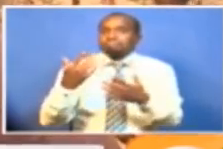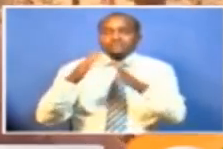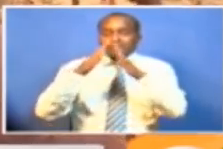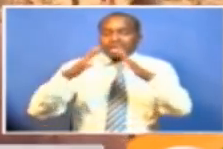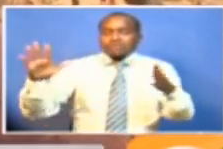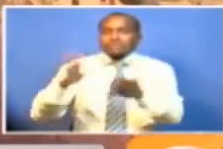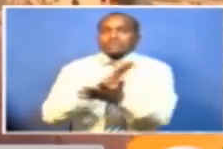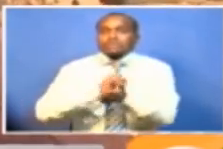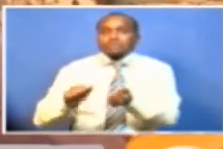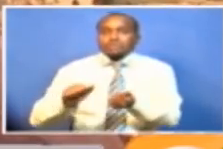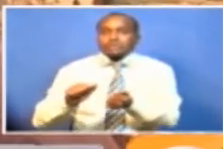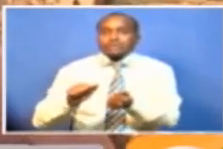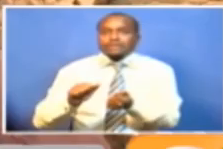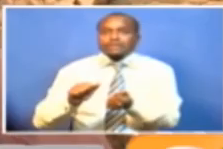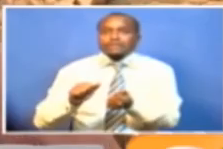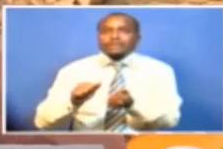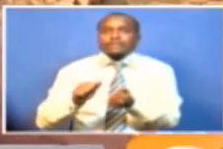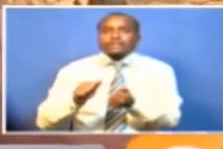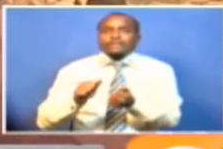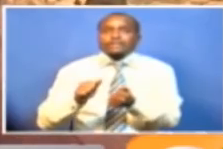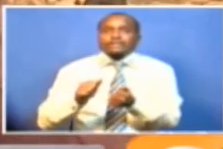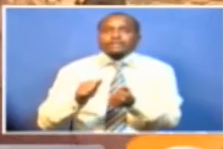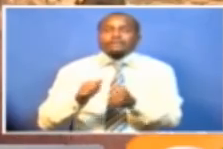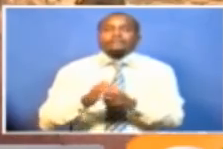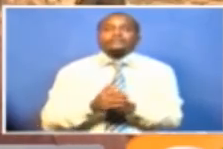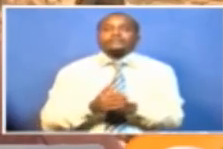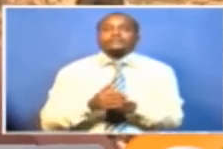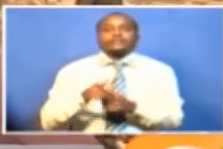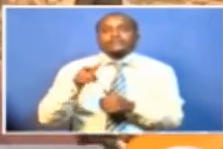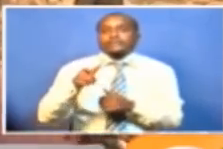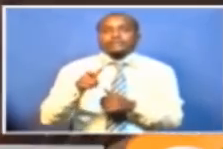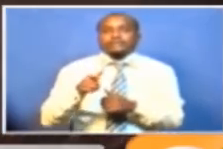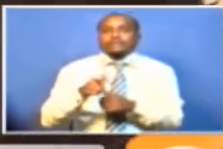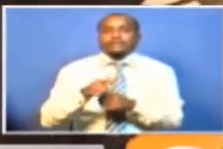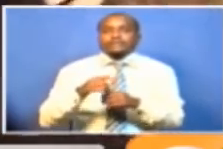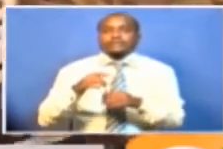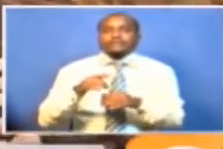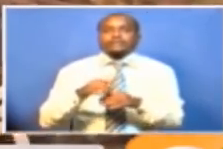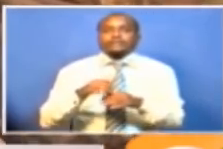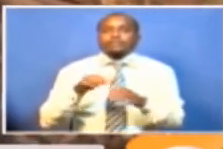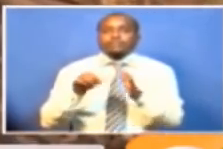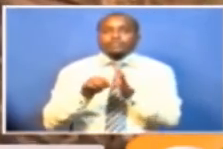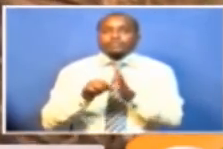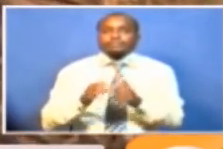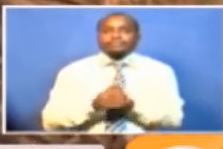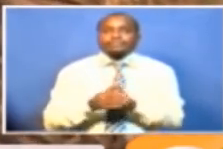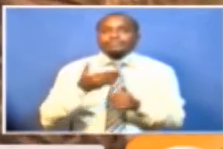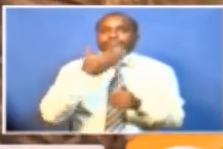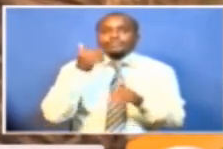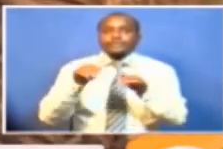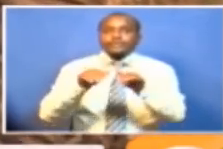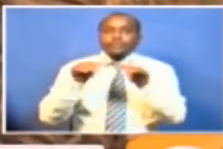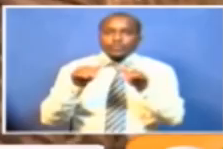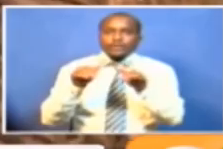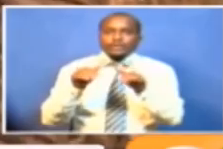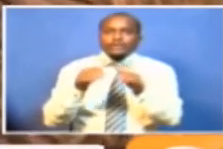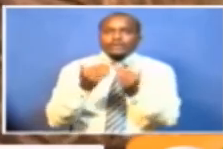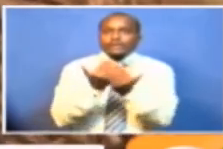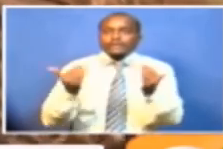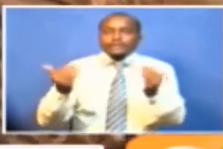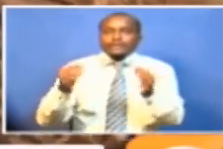imebomolewa. Na ni mtu bado anajifunza kwa wazazi. Ni pigo la ajabu. Wangengoja watoto wafanye